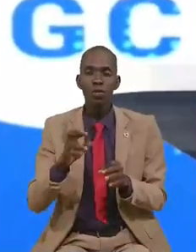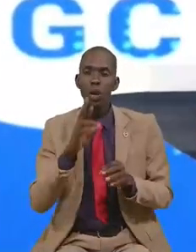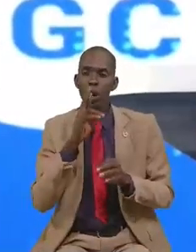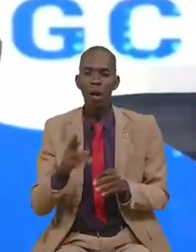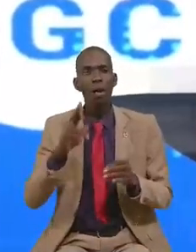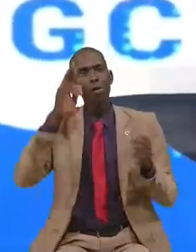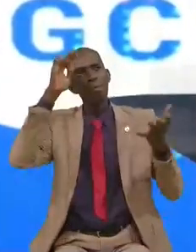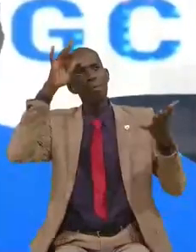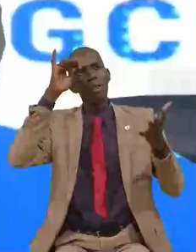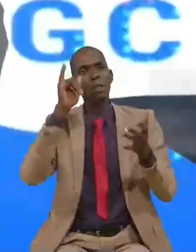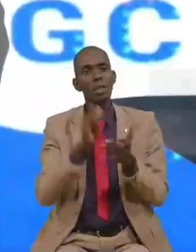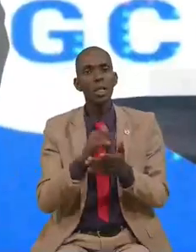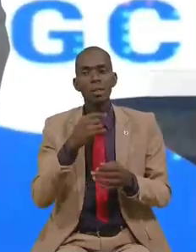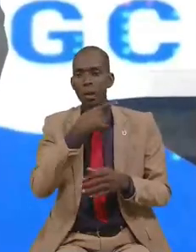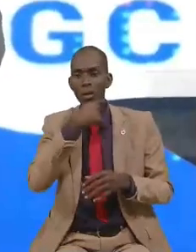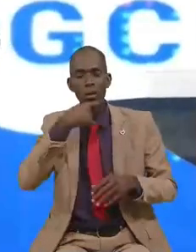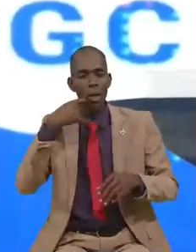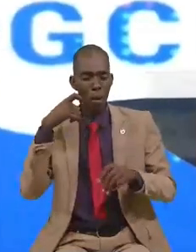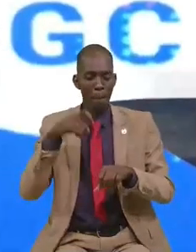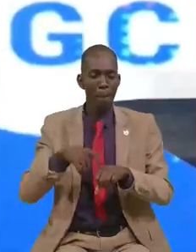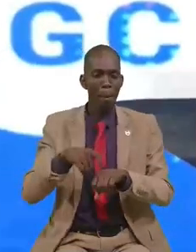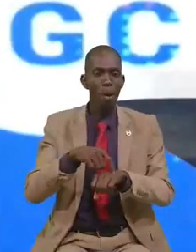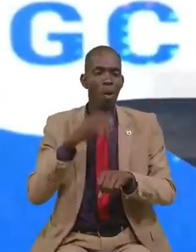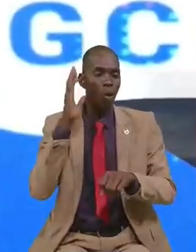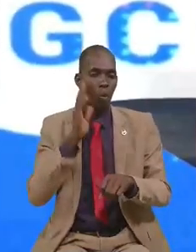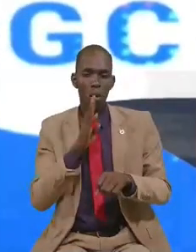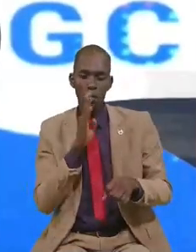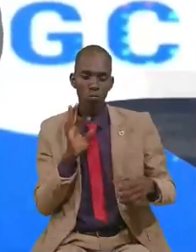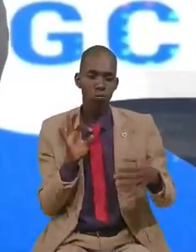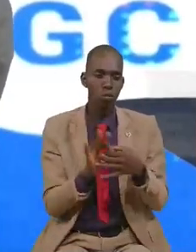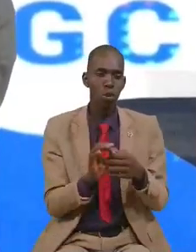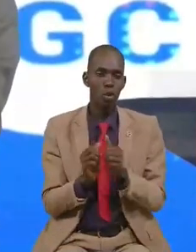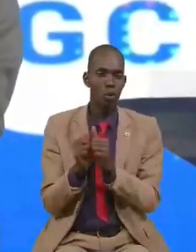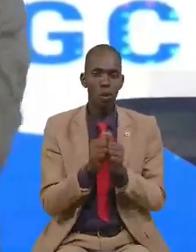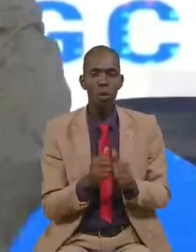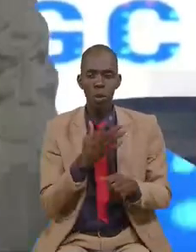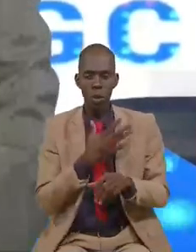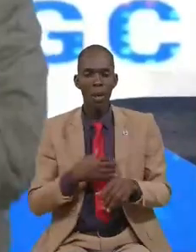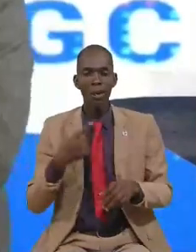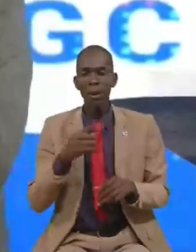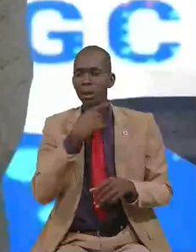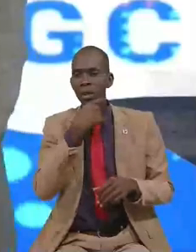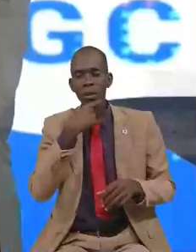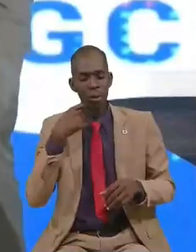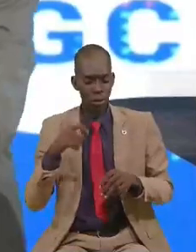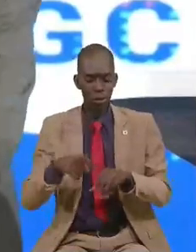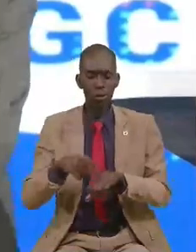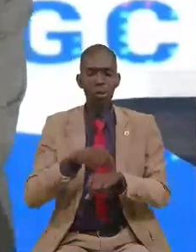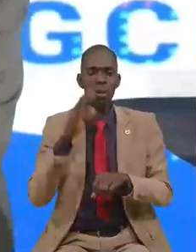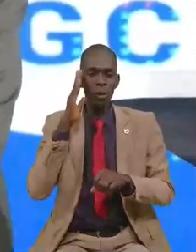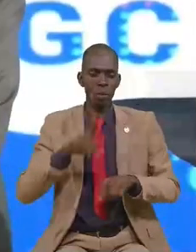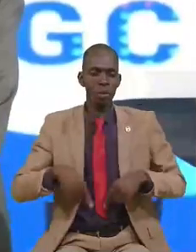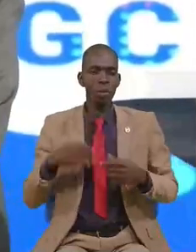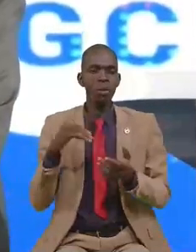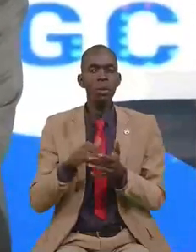les eaux desséchées soient joints ensemble et les eaux desséchées reprennent vie, si tu